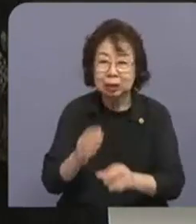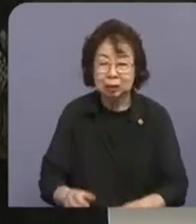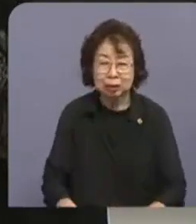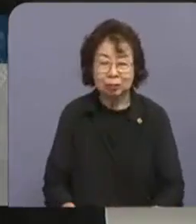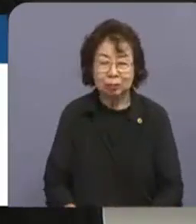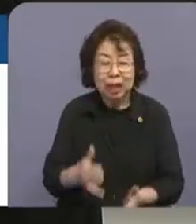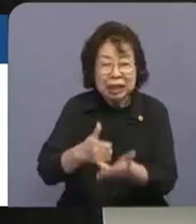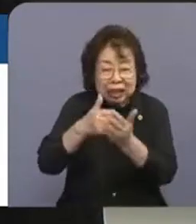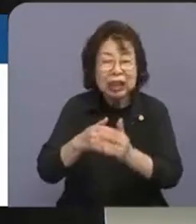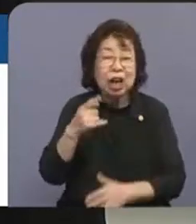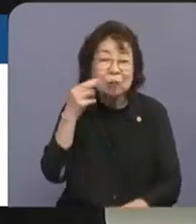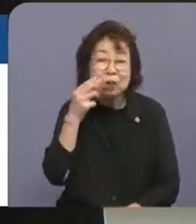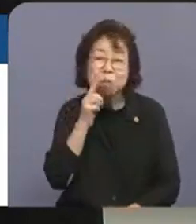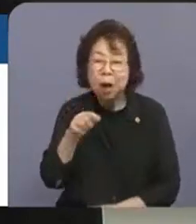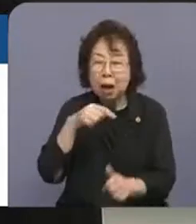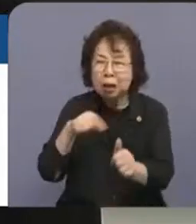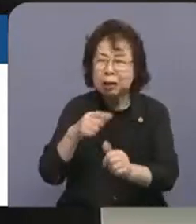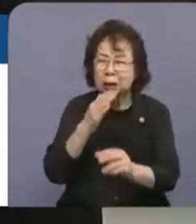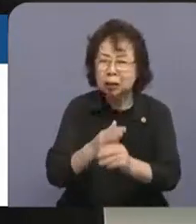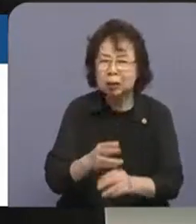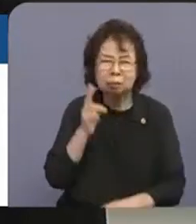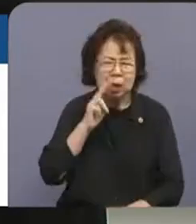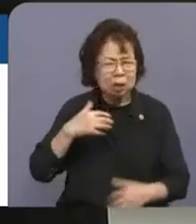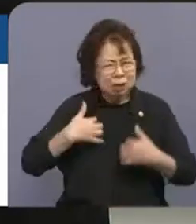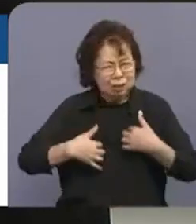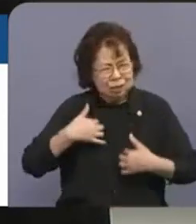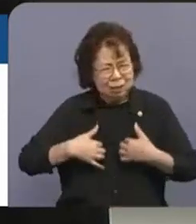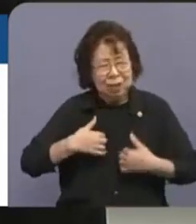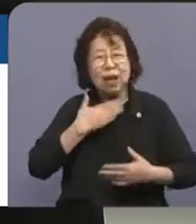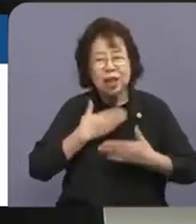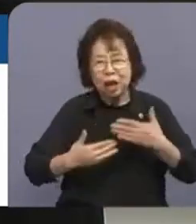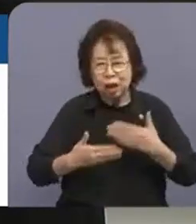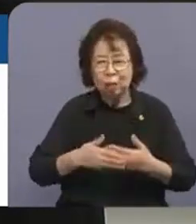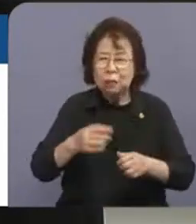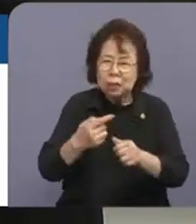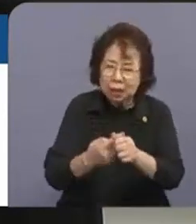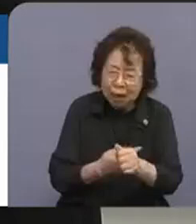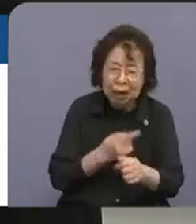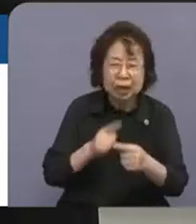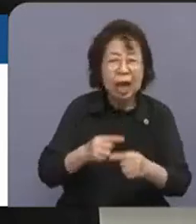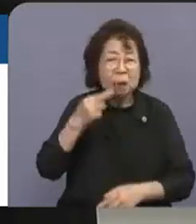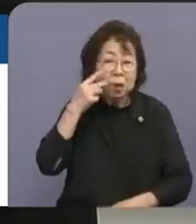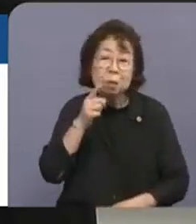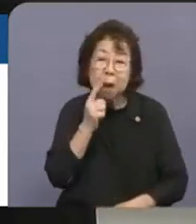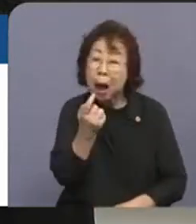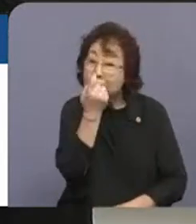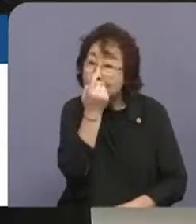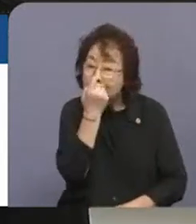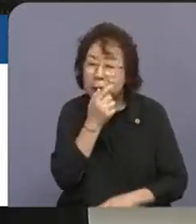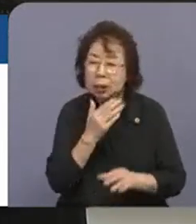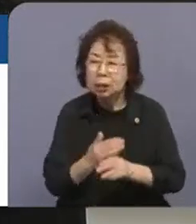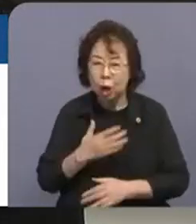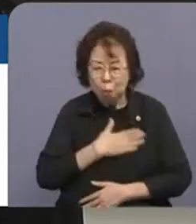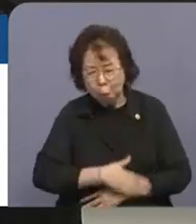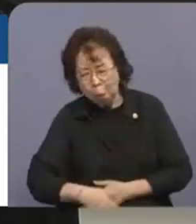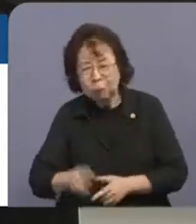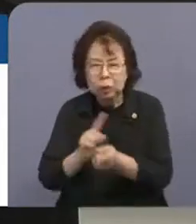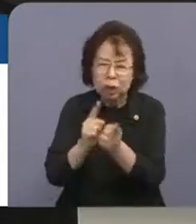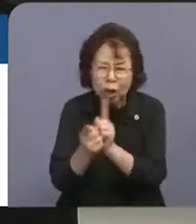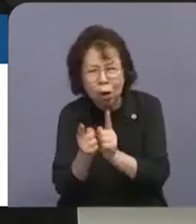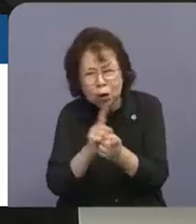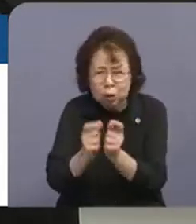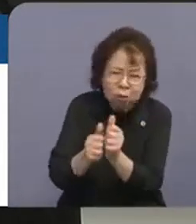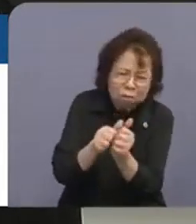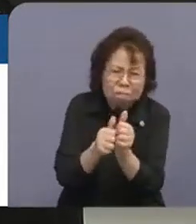캠프는 즐거운 체험을 통해서 자연스럽게 영어를 습득하고 또 몸을 부대끼는